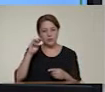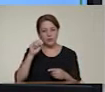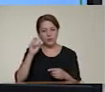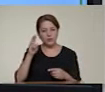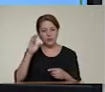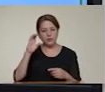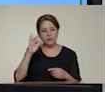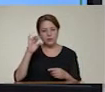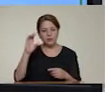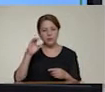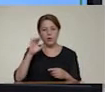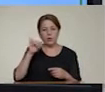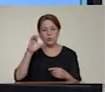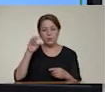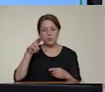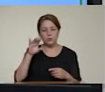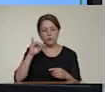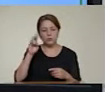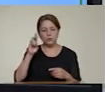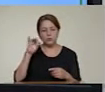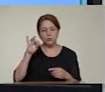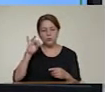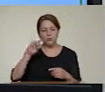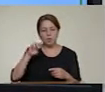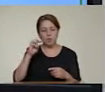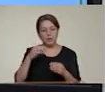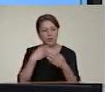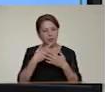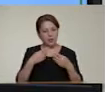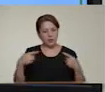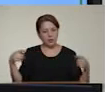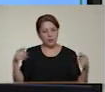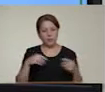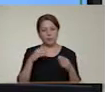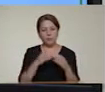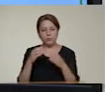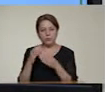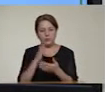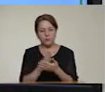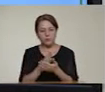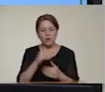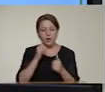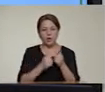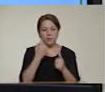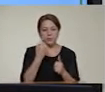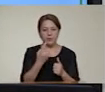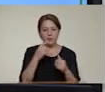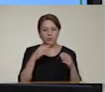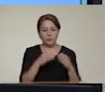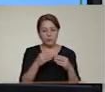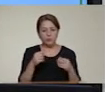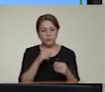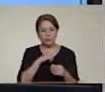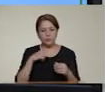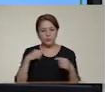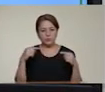punktuatsiya, uslubiyat, dialektologiya va hokazo bo'limlar. Har bir bo'limning o'ziga yarasha